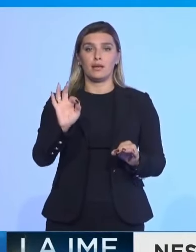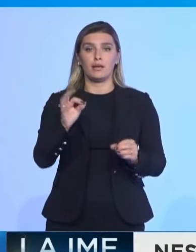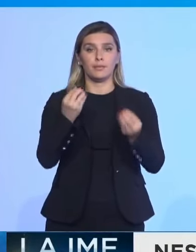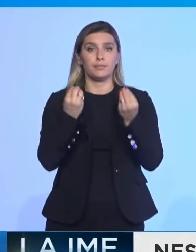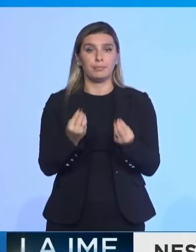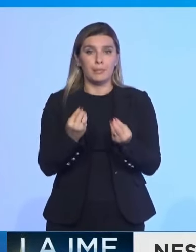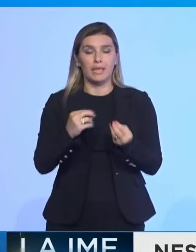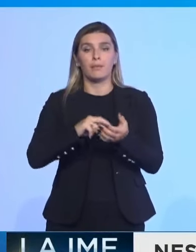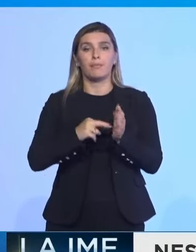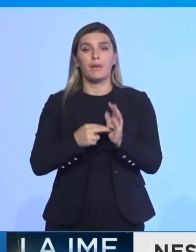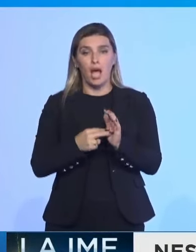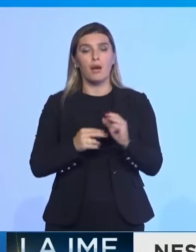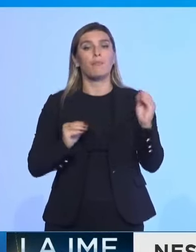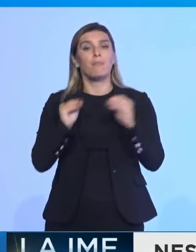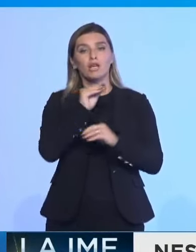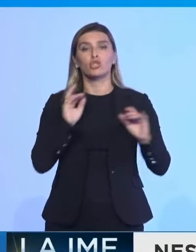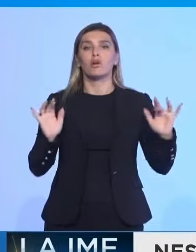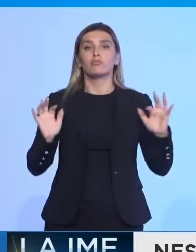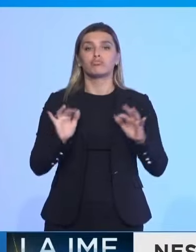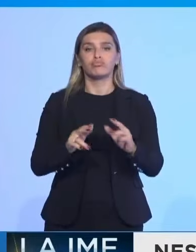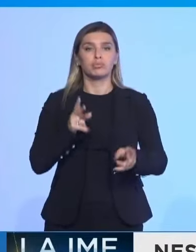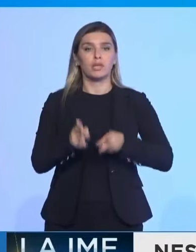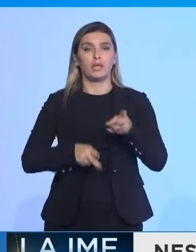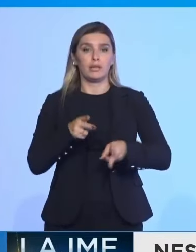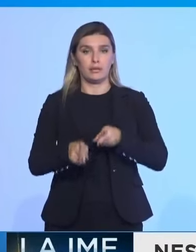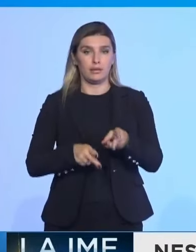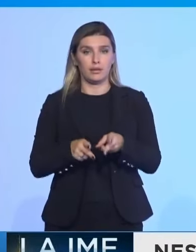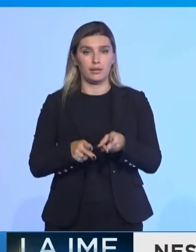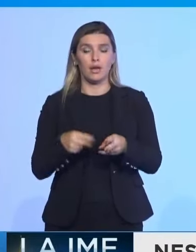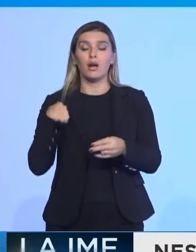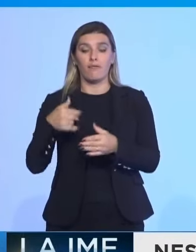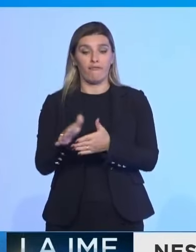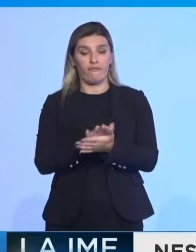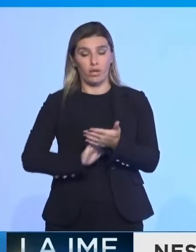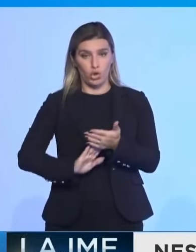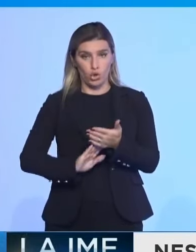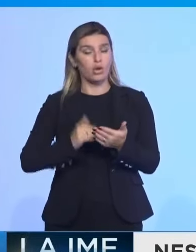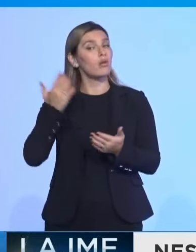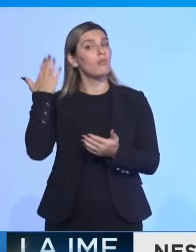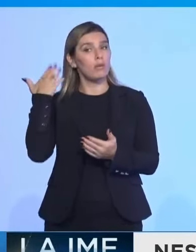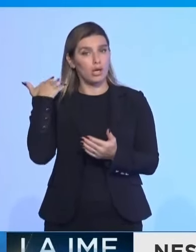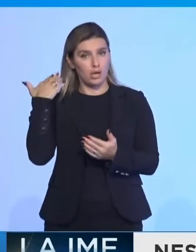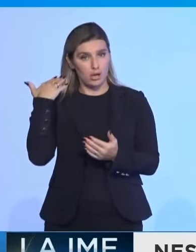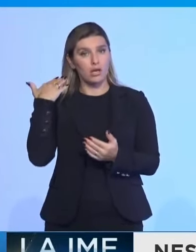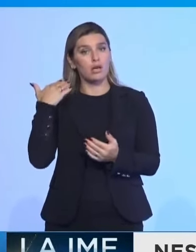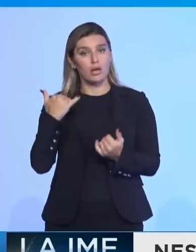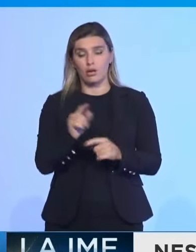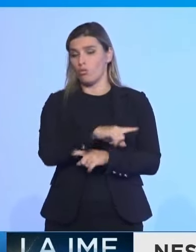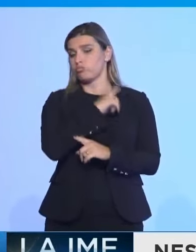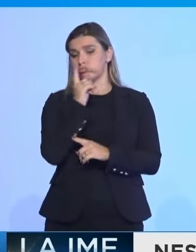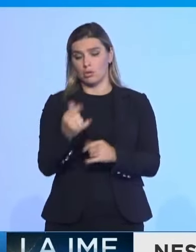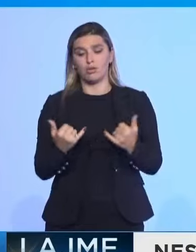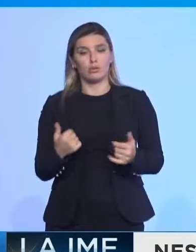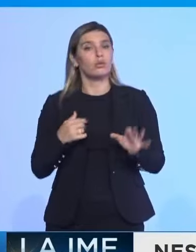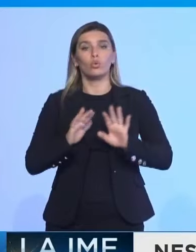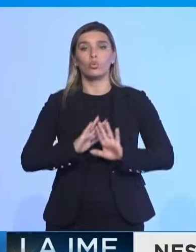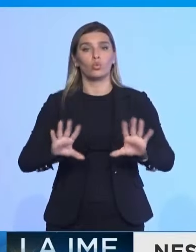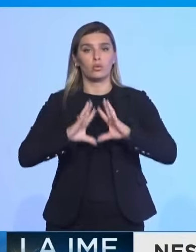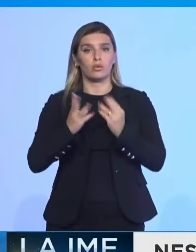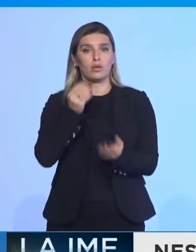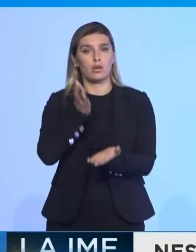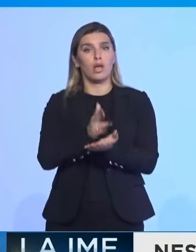dhe sa më tepër që të vinë garus nga tërbota. Ne kemi filluar që më herët dhe tani gati jemi që nesër